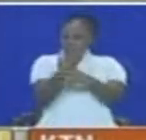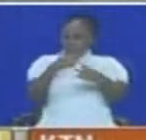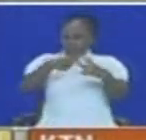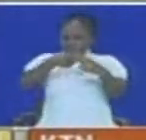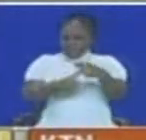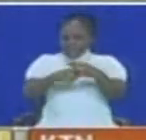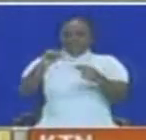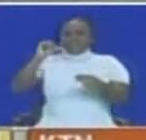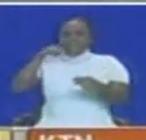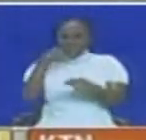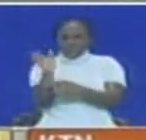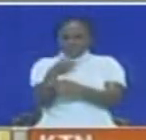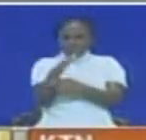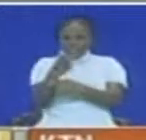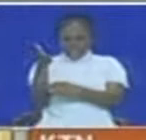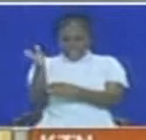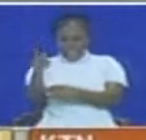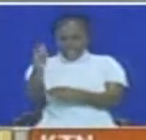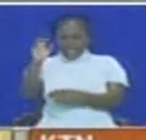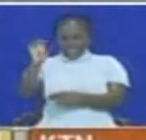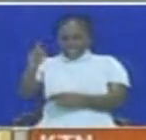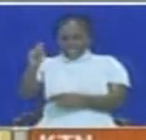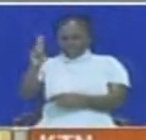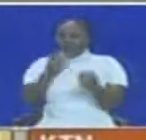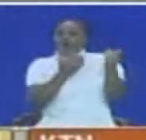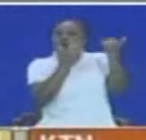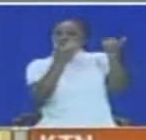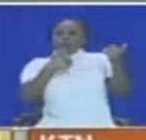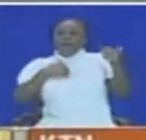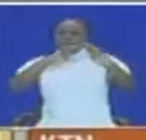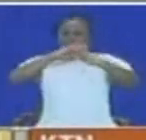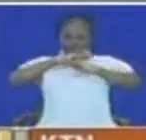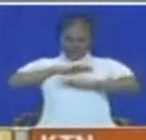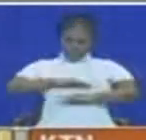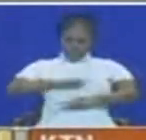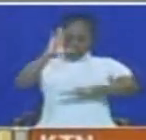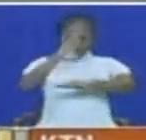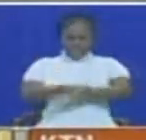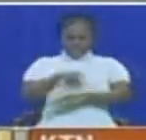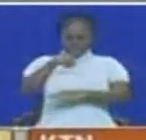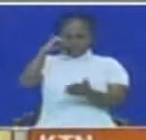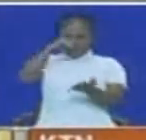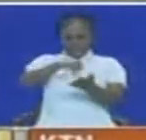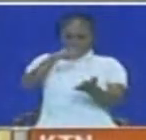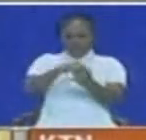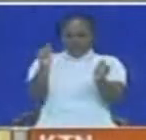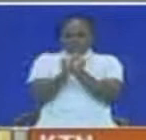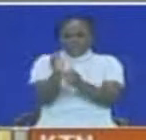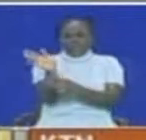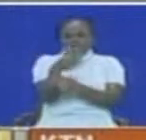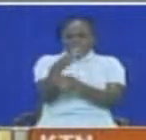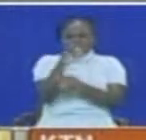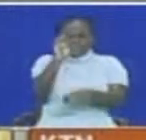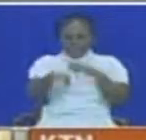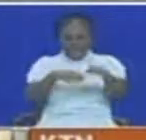samaki cha Wamagana huko Tetu, kunatarajiwa kuleta afueni kuu kwa wanaojihusisha na biashara ya samaki. Kiwanda